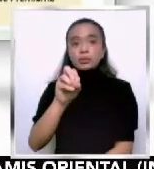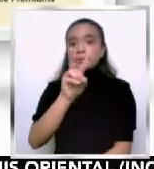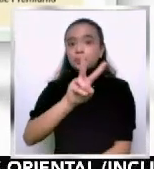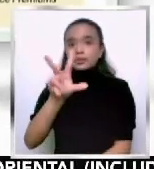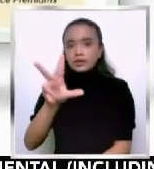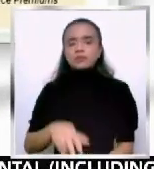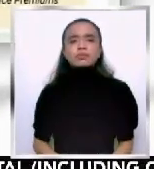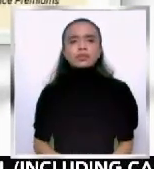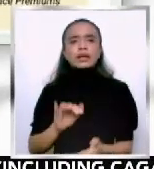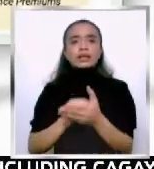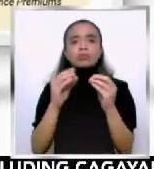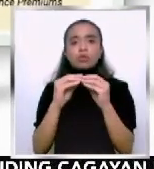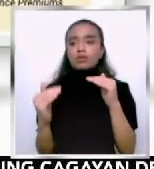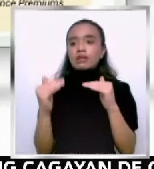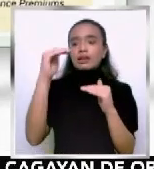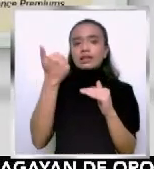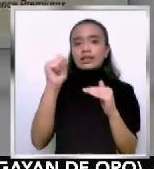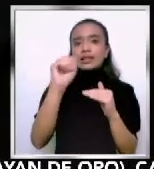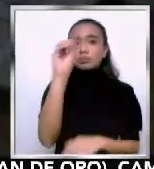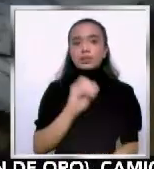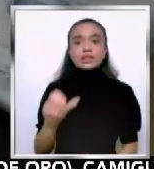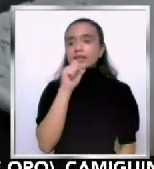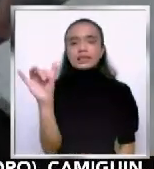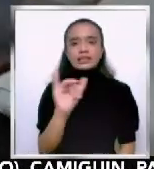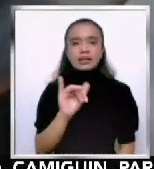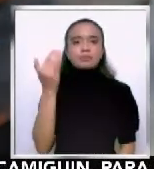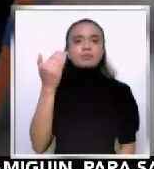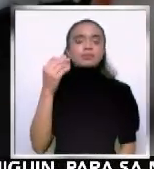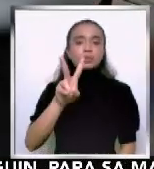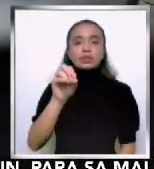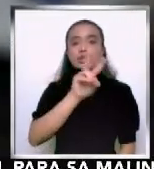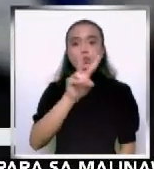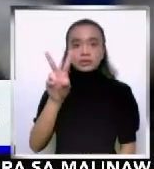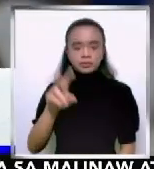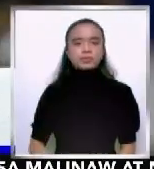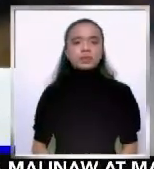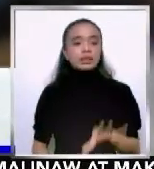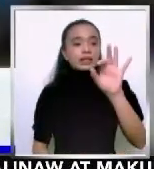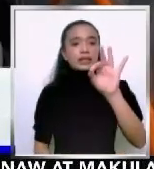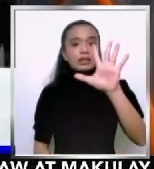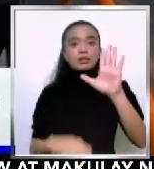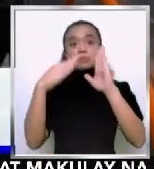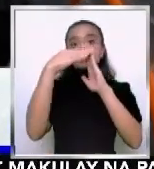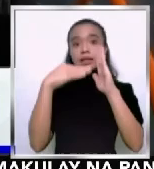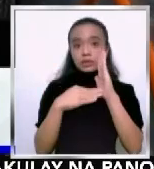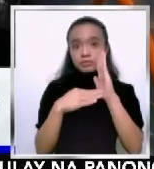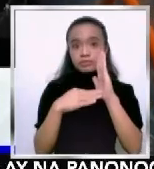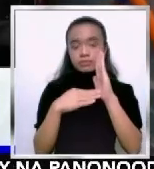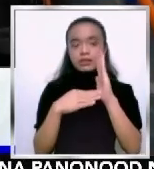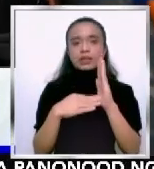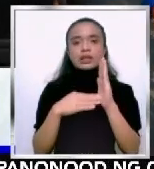mataas ito ng 10% kumpara sa 2022. Sa halagang ito, 95 billion pesos naman ang hiningi